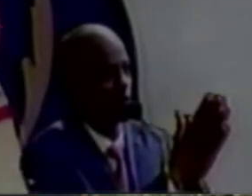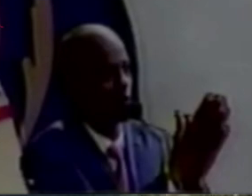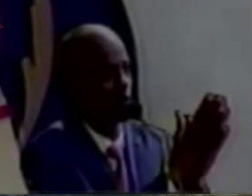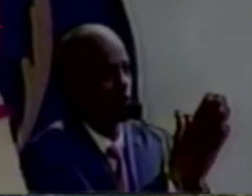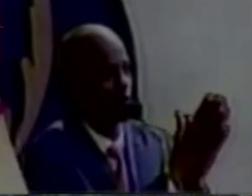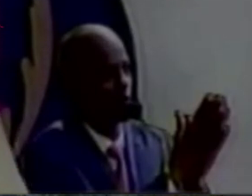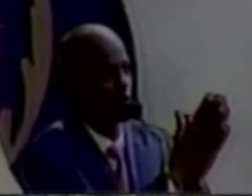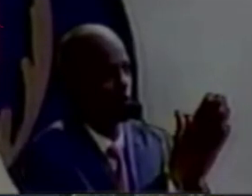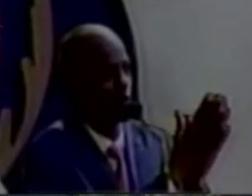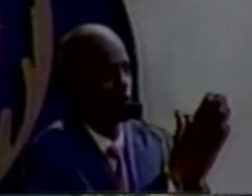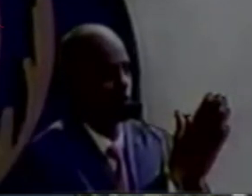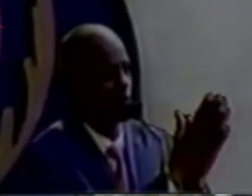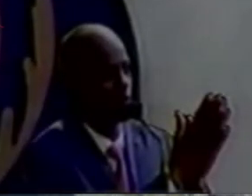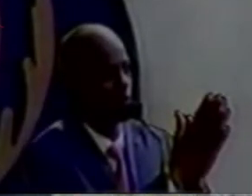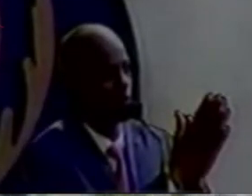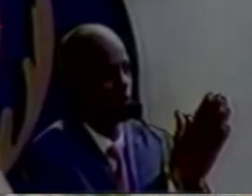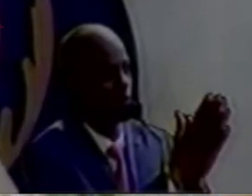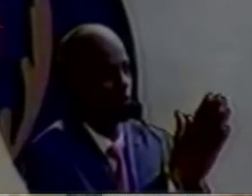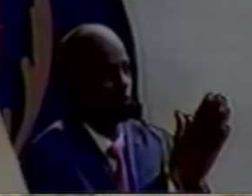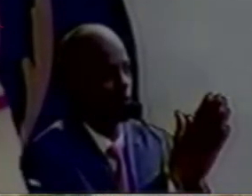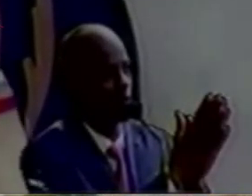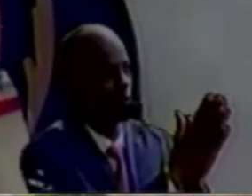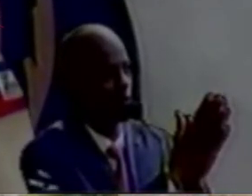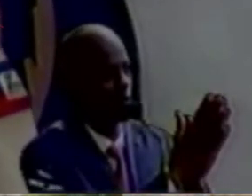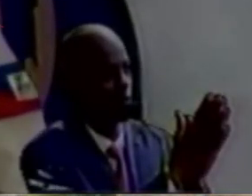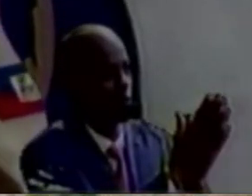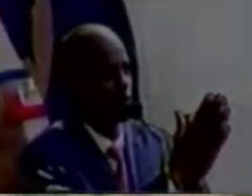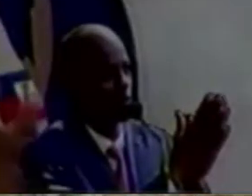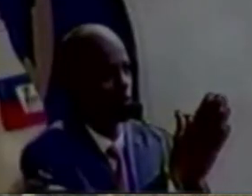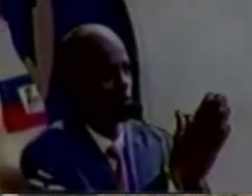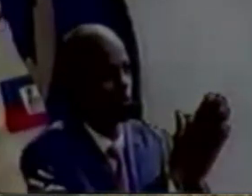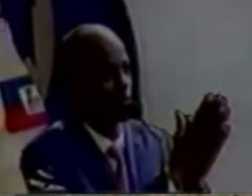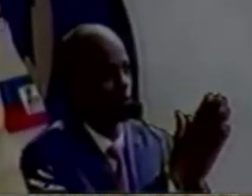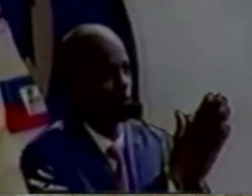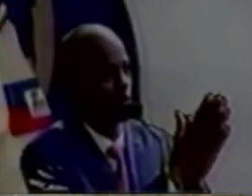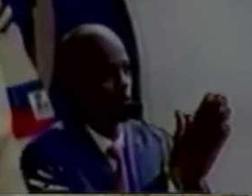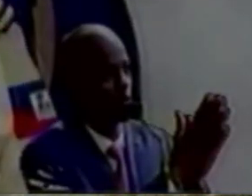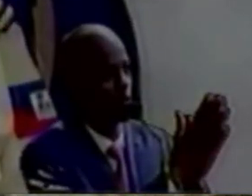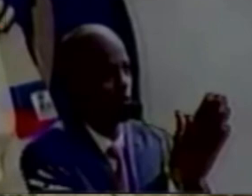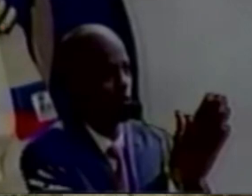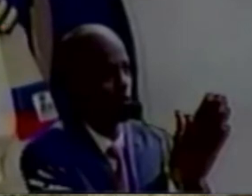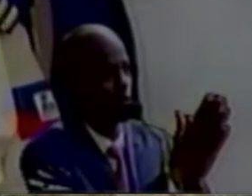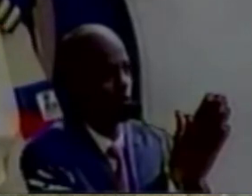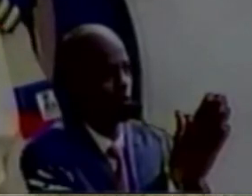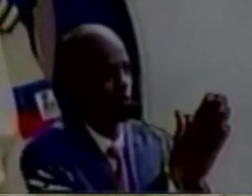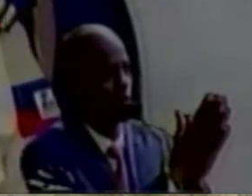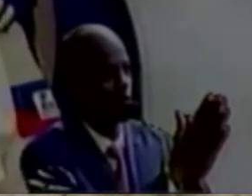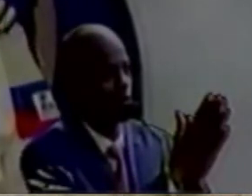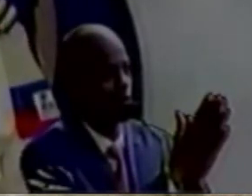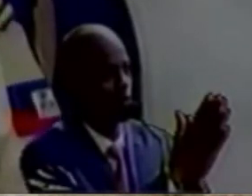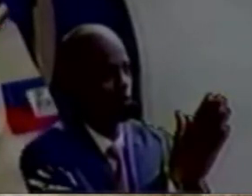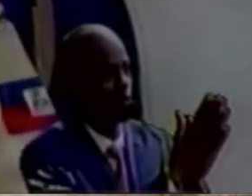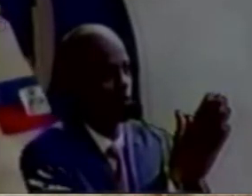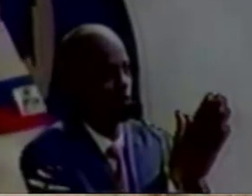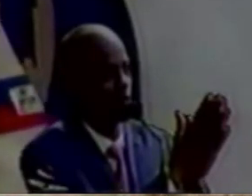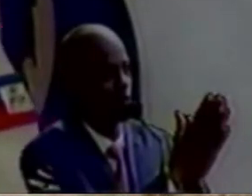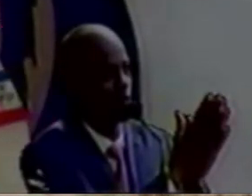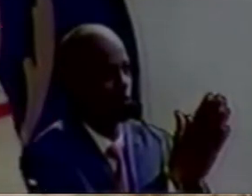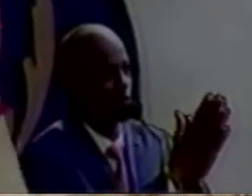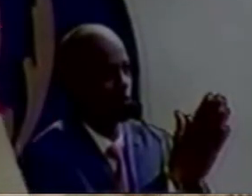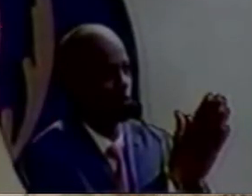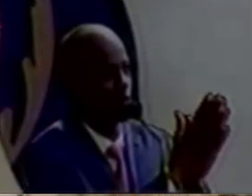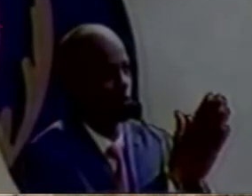route là. Il n'a pas tiré attention tout le monde. Fait ça, nous demandons nous pour nous faire, pour nous capables d'arriver